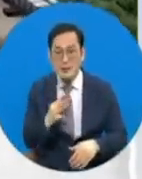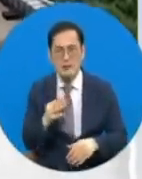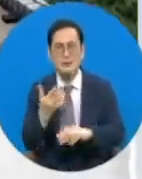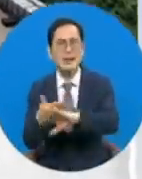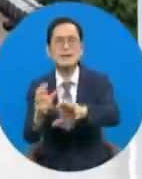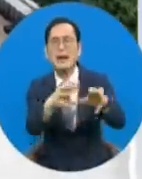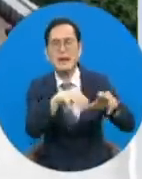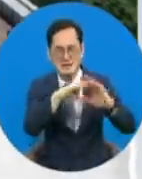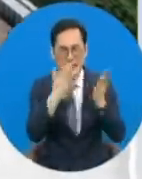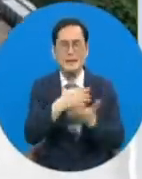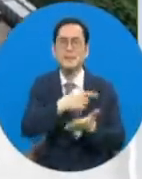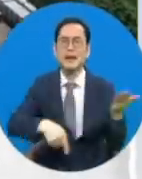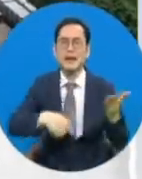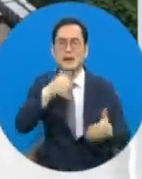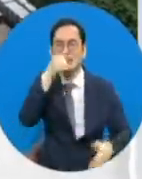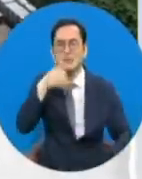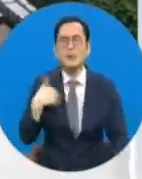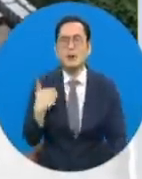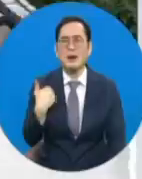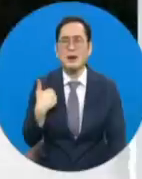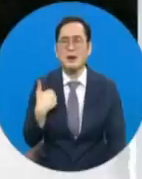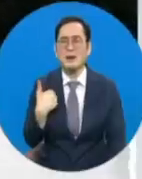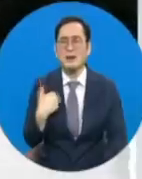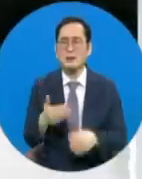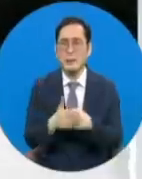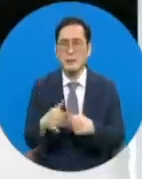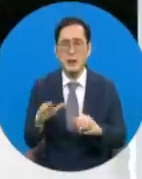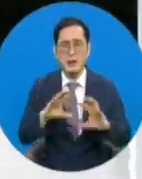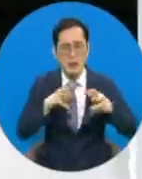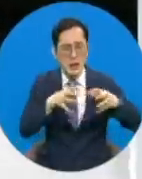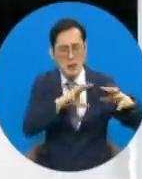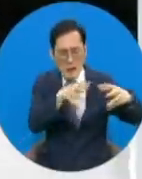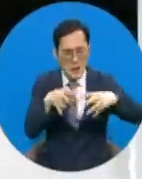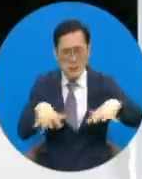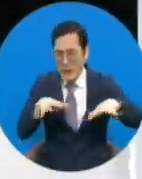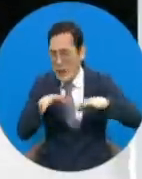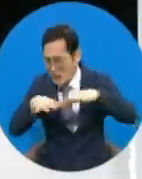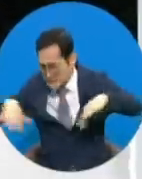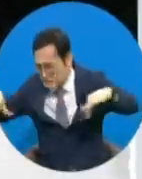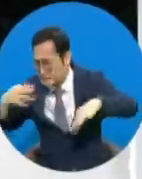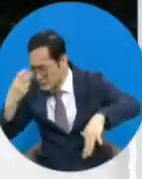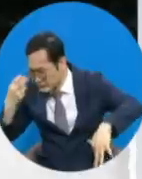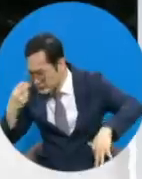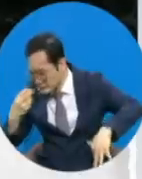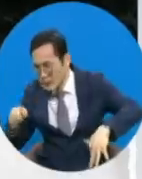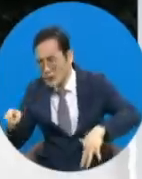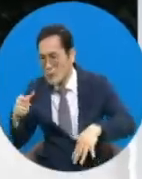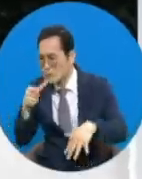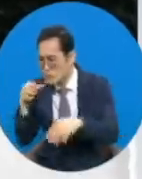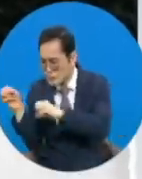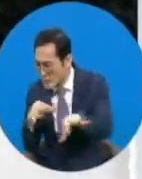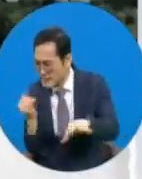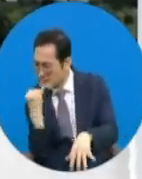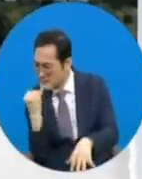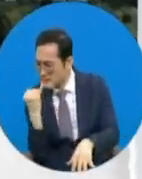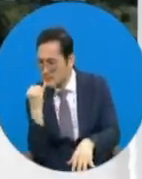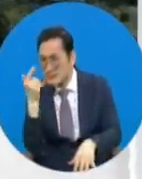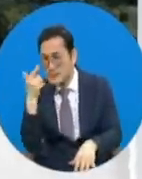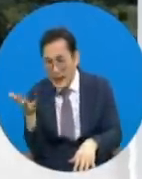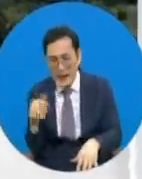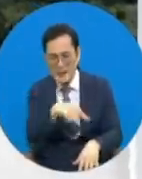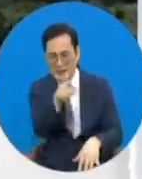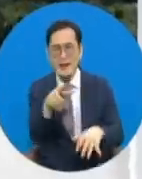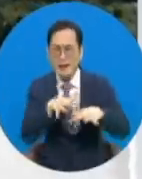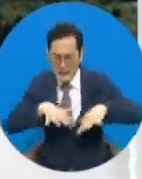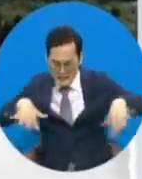함께 맞물려 있는 전 지구적인 문제죠. 그렇기 때문에 국제적 기구가 이 문제를 검증하고 여기에 따라서 국제적인 행동들이 이어가게